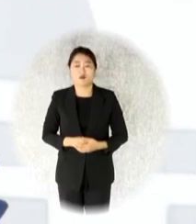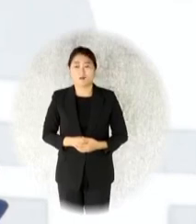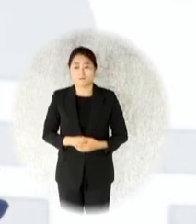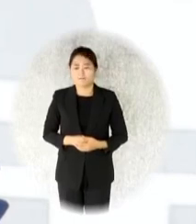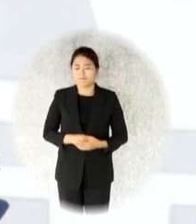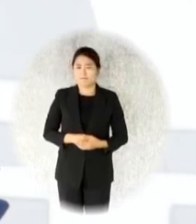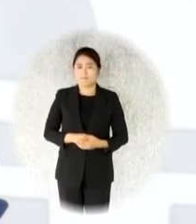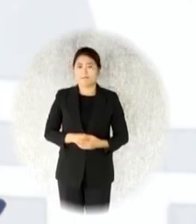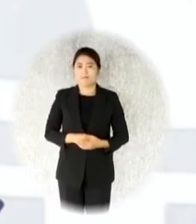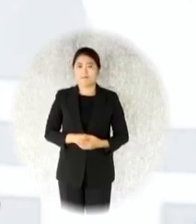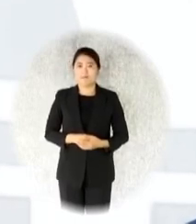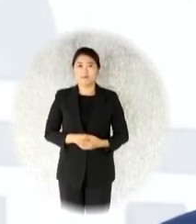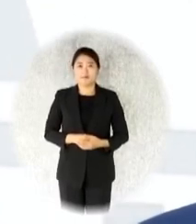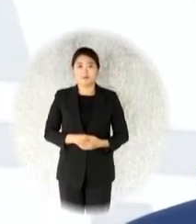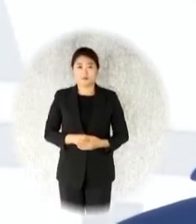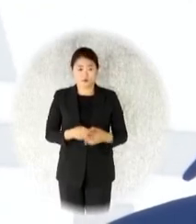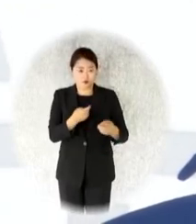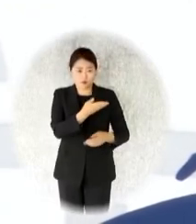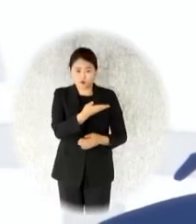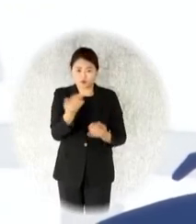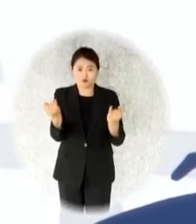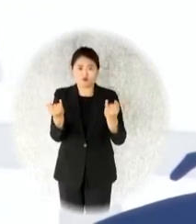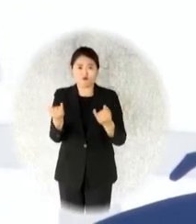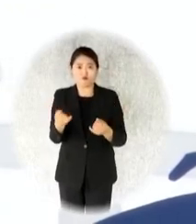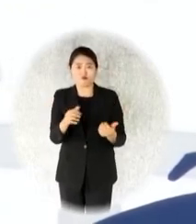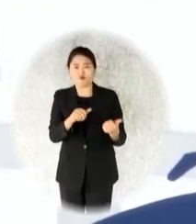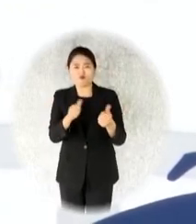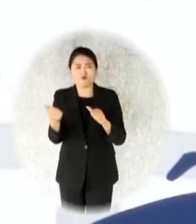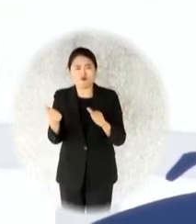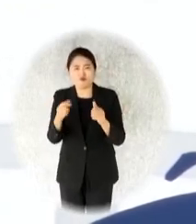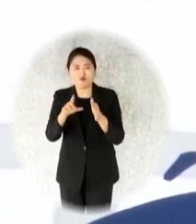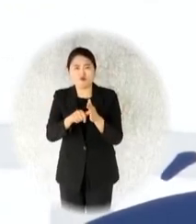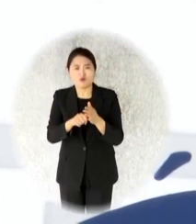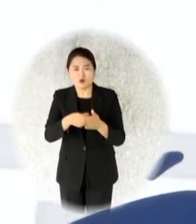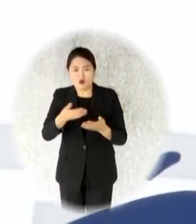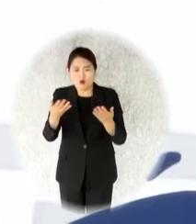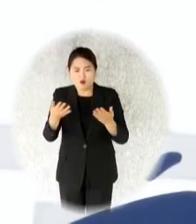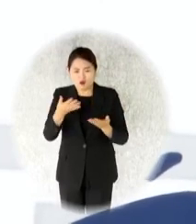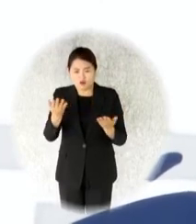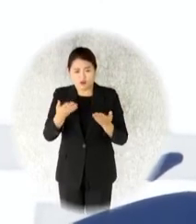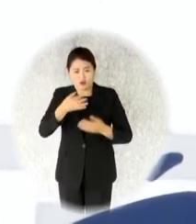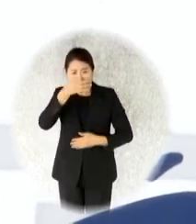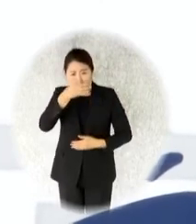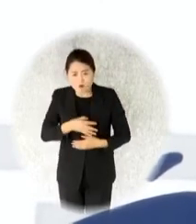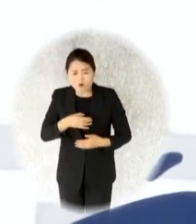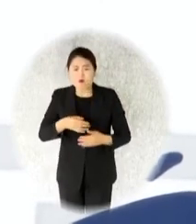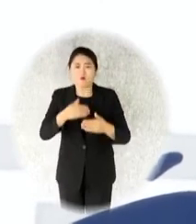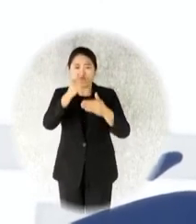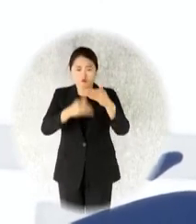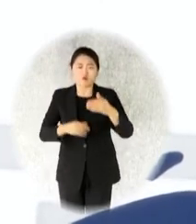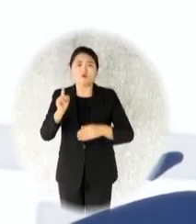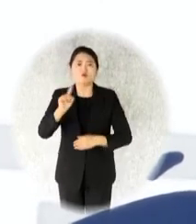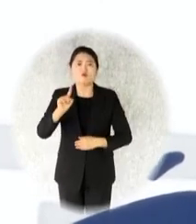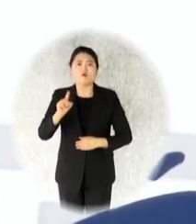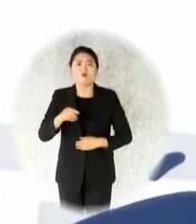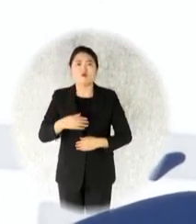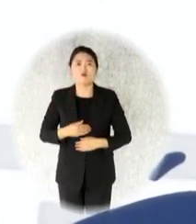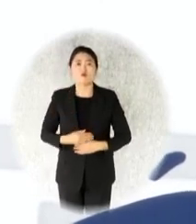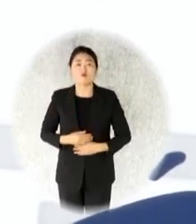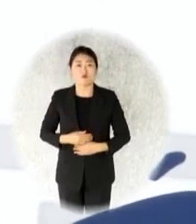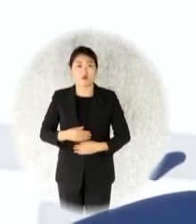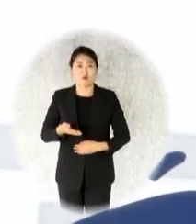무엇이이 두 선생님을 힘들게 한 걸까요 저는 지난 수차례